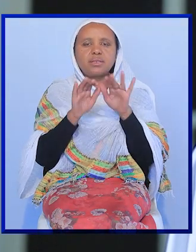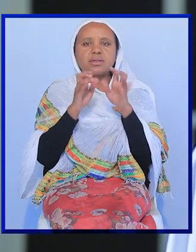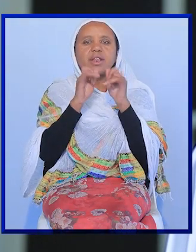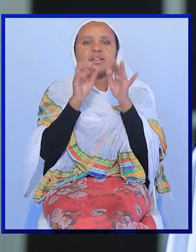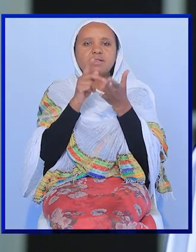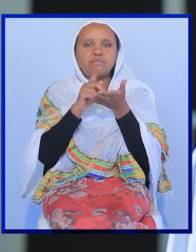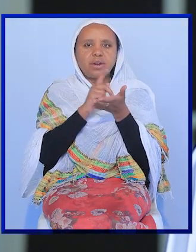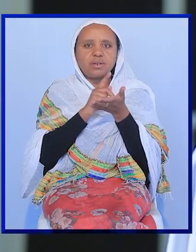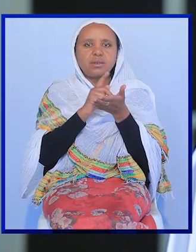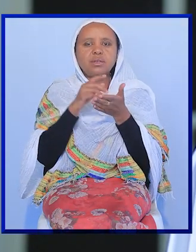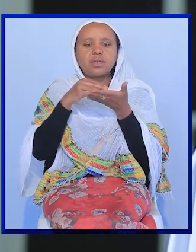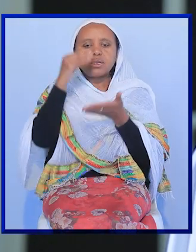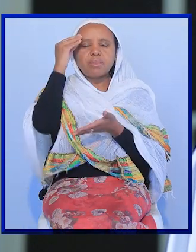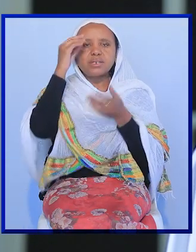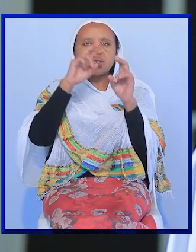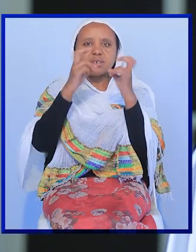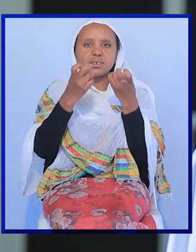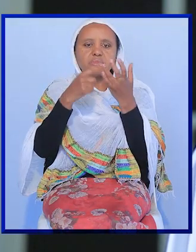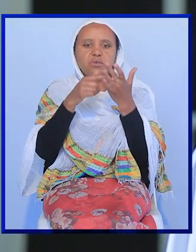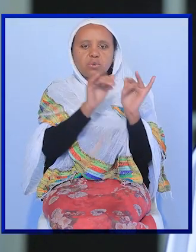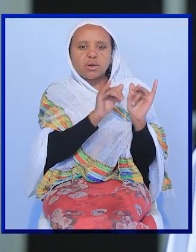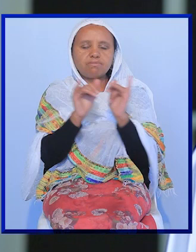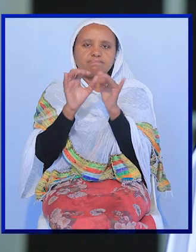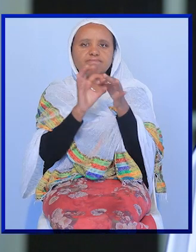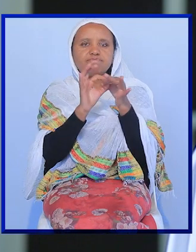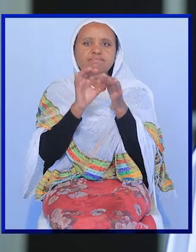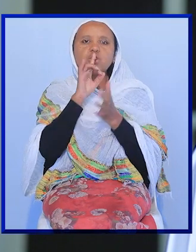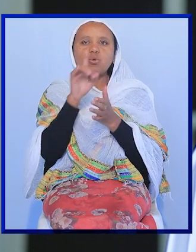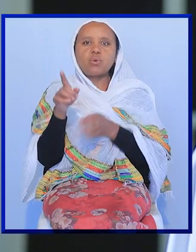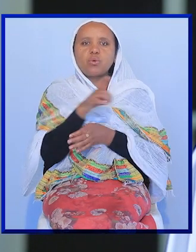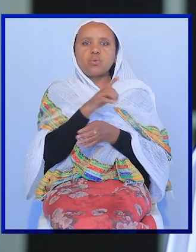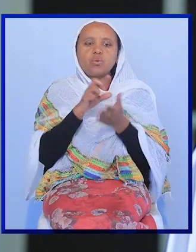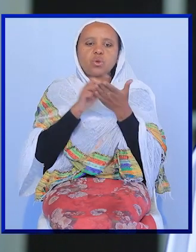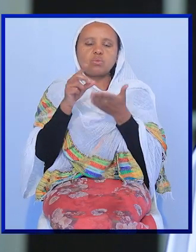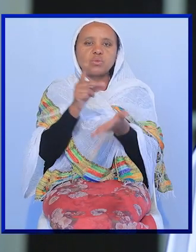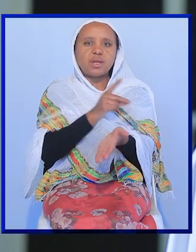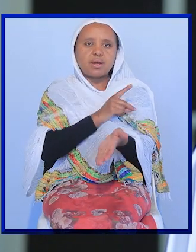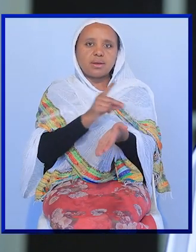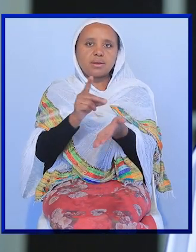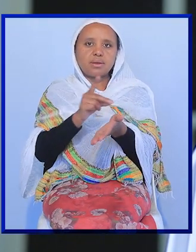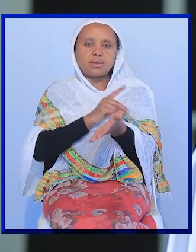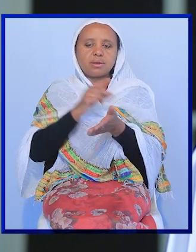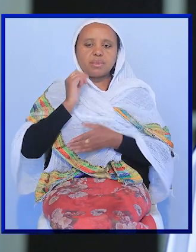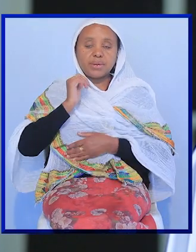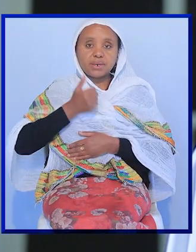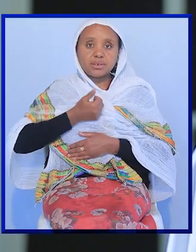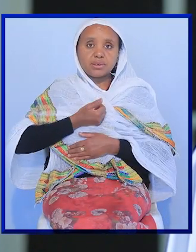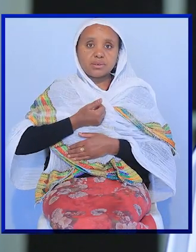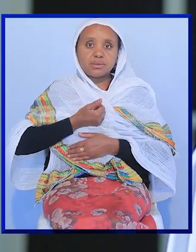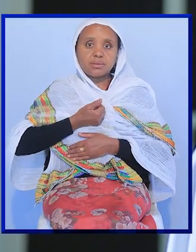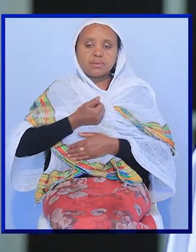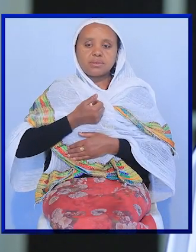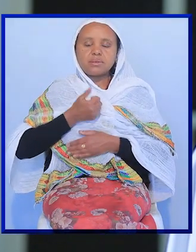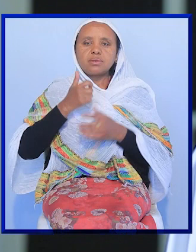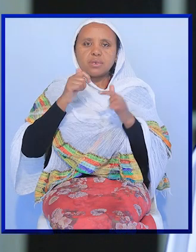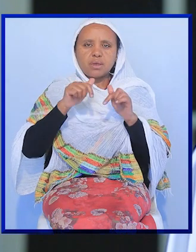ይክፈለን የትምህርታችን ርዕስም ከዚሁ ጋር የተያዘ ነው የሚሆነው ቅዱስ ያሬድ መቤታችንን